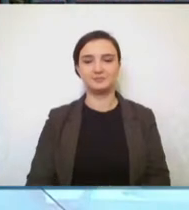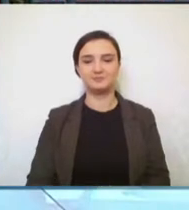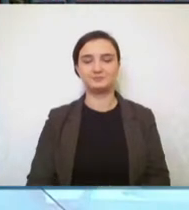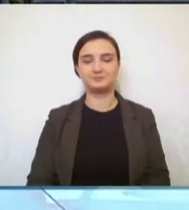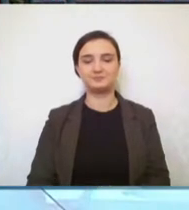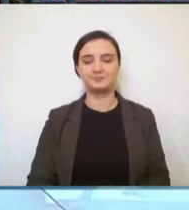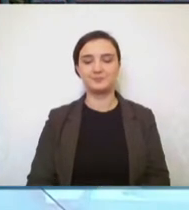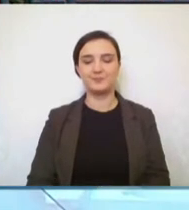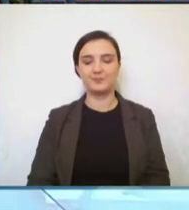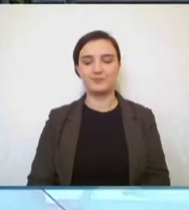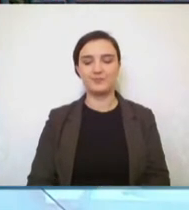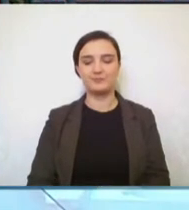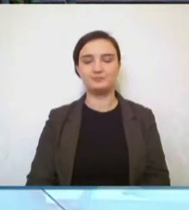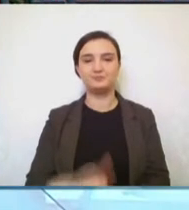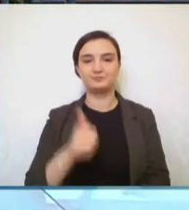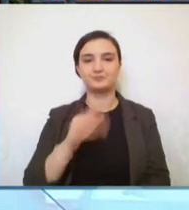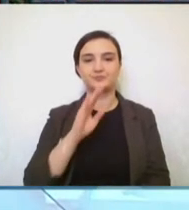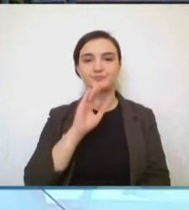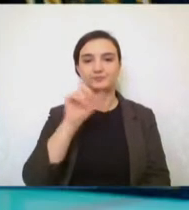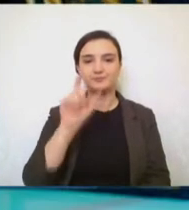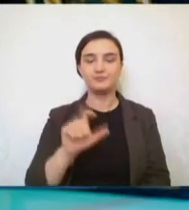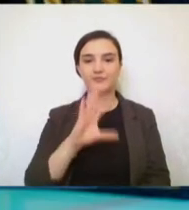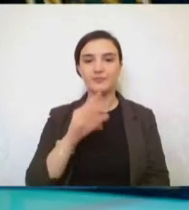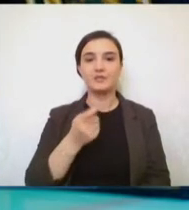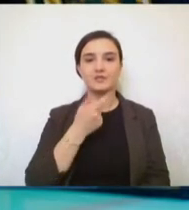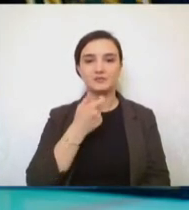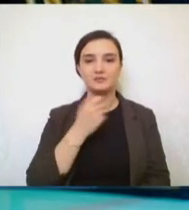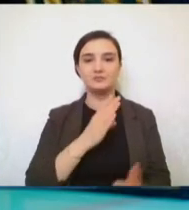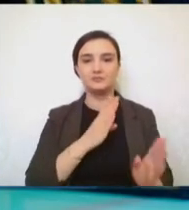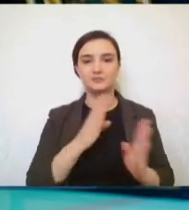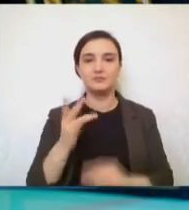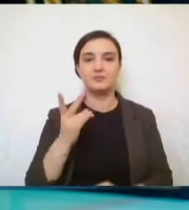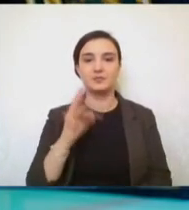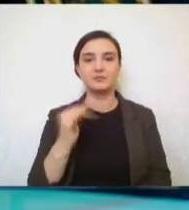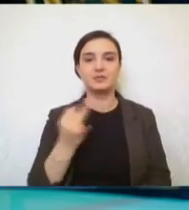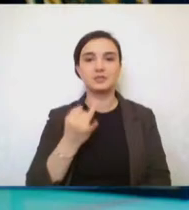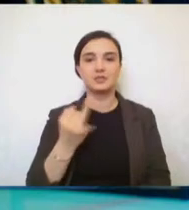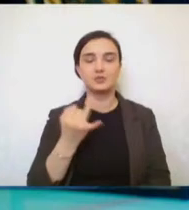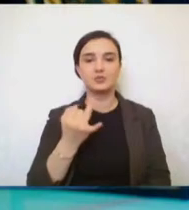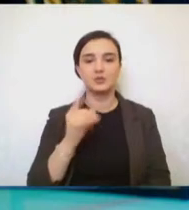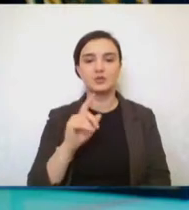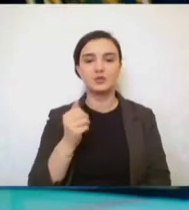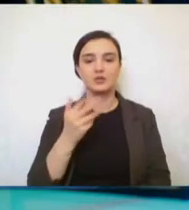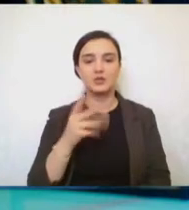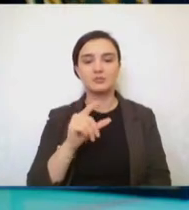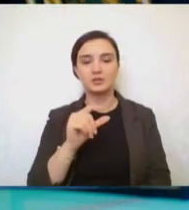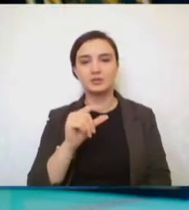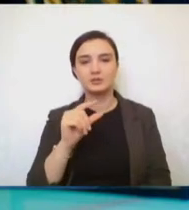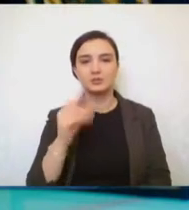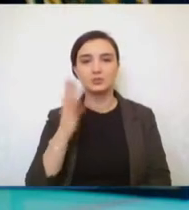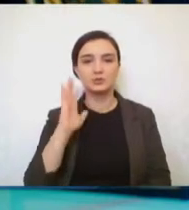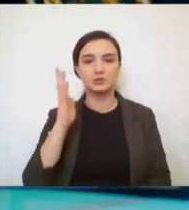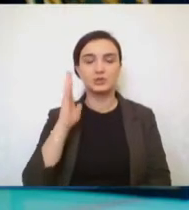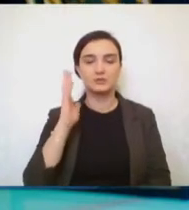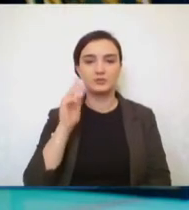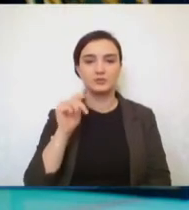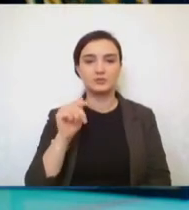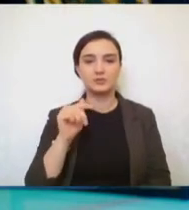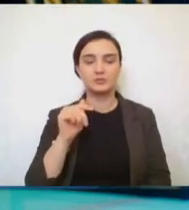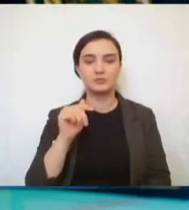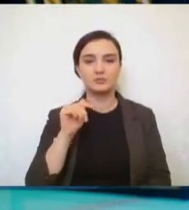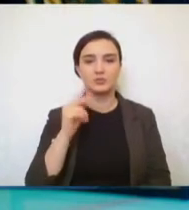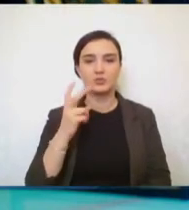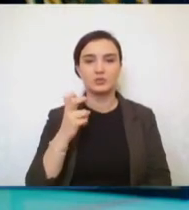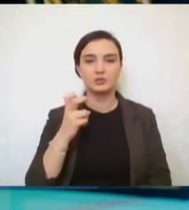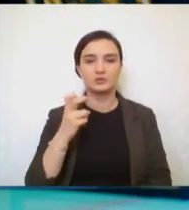რომ ქალბატონი კუამლესას სვავს, უბრალოდ აქ არის საინტერესო რა დოზით ასვავს. თუ წნევებმა კუამლესას ფონზე 200-მდე მოიმატა,